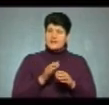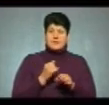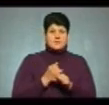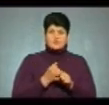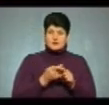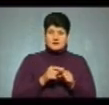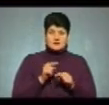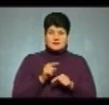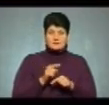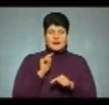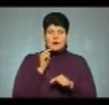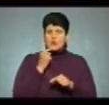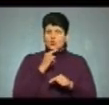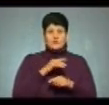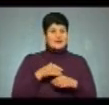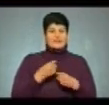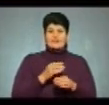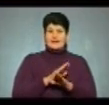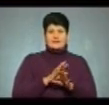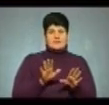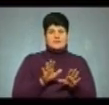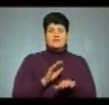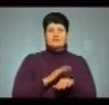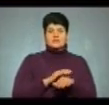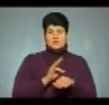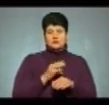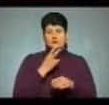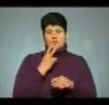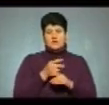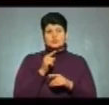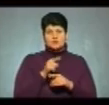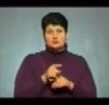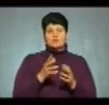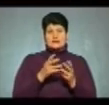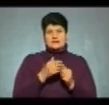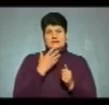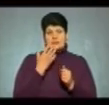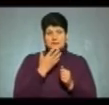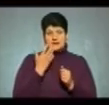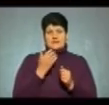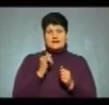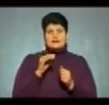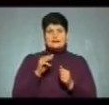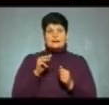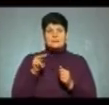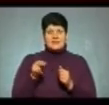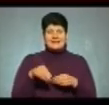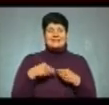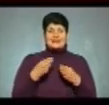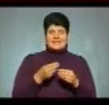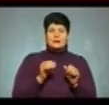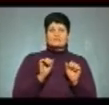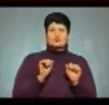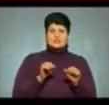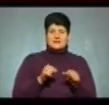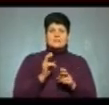над ним, воно економії не дасть, просто фактично відобразить ту кількість теплової енергії. ІТП дає